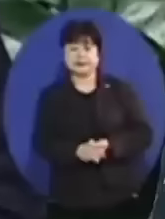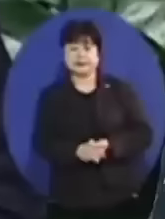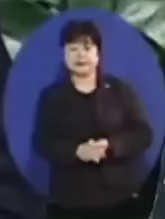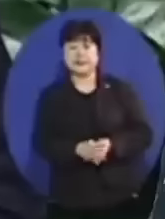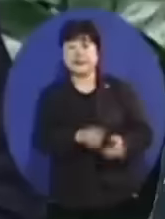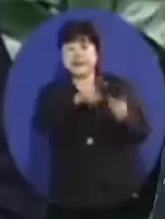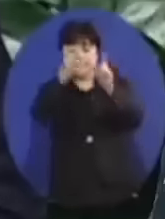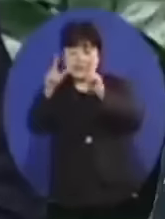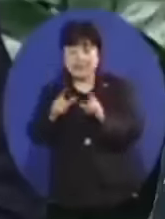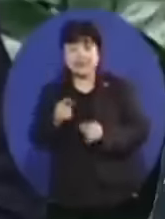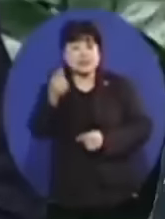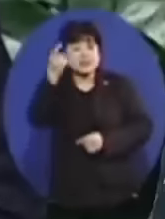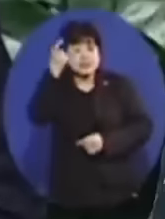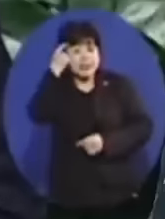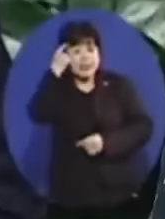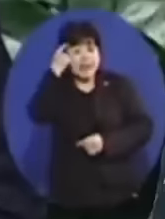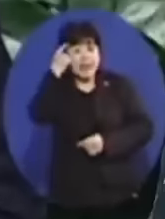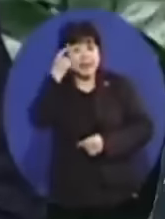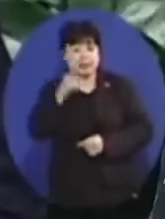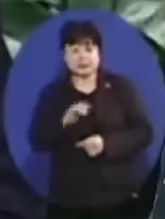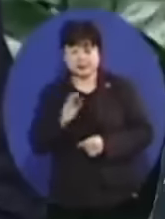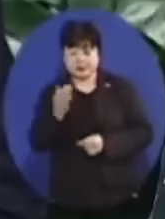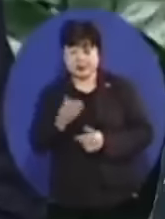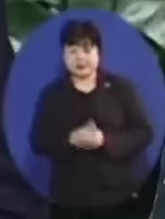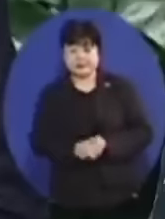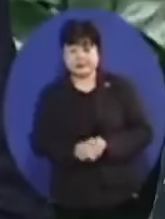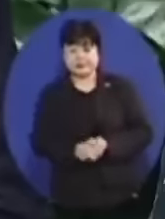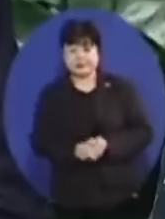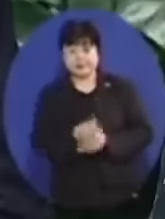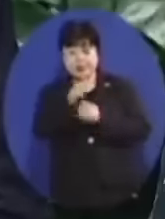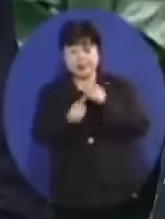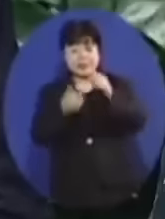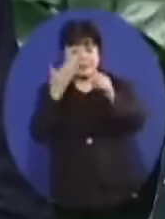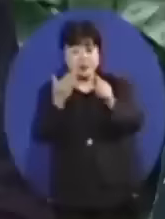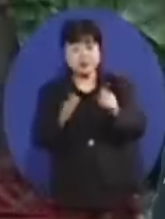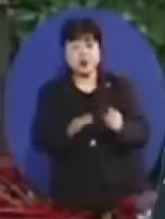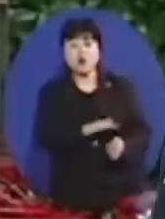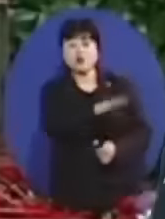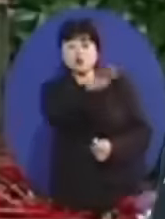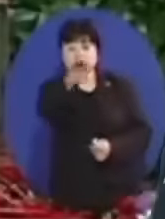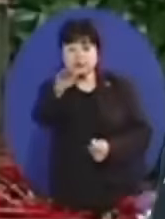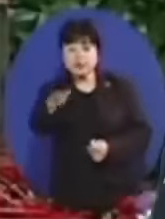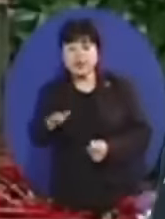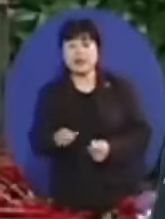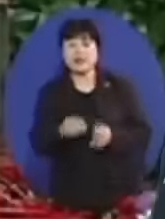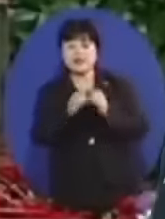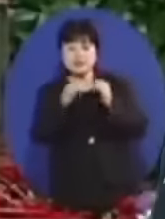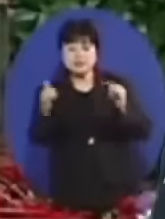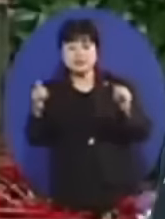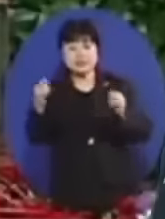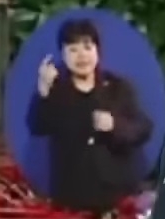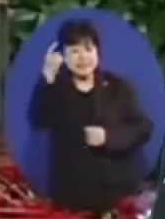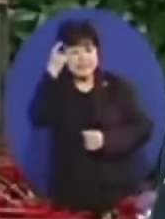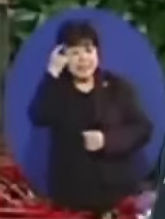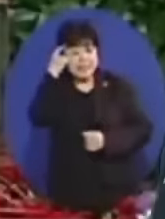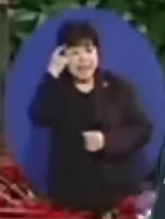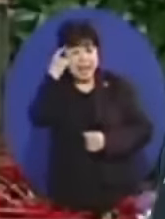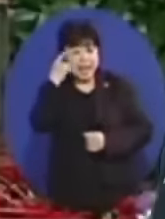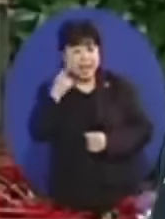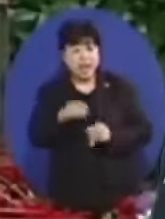살아나는 생각이 그 터전이 되는 것입니다. 하나님께서는 우리가 인생의 틀, 즉 생각의